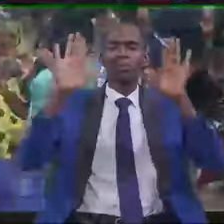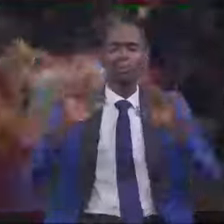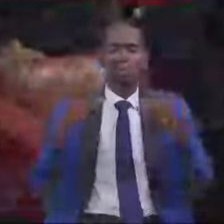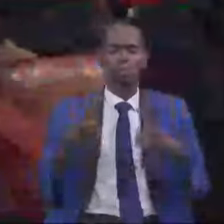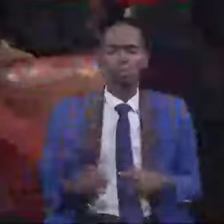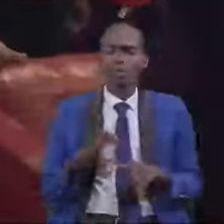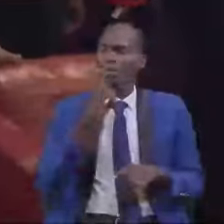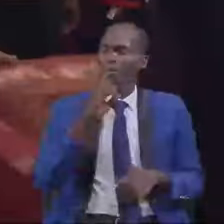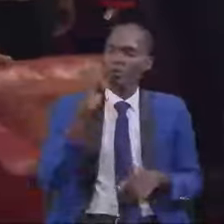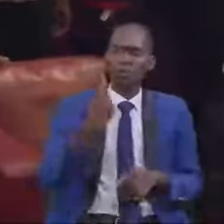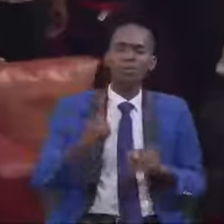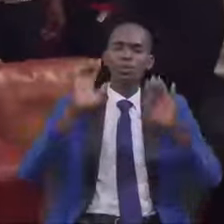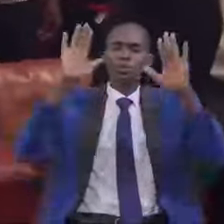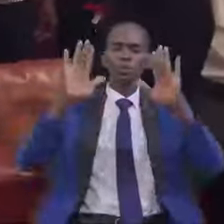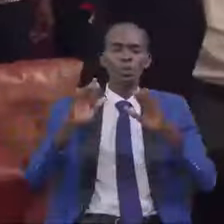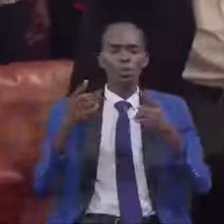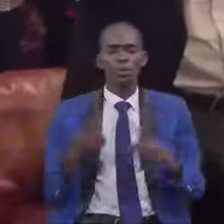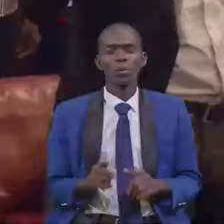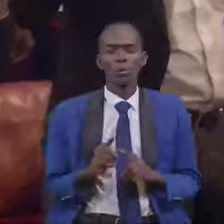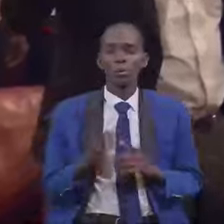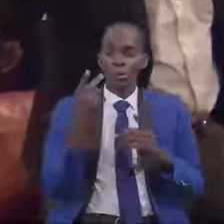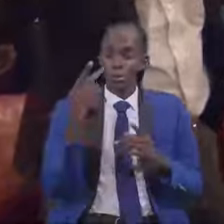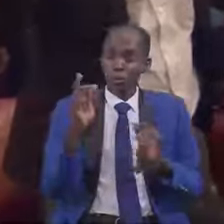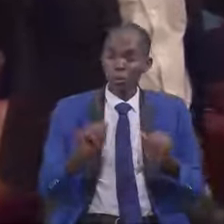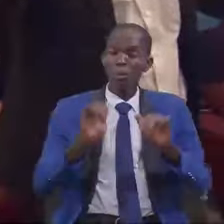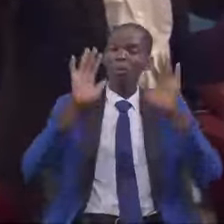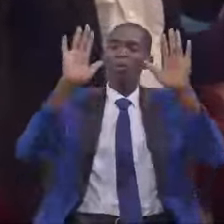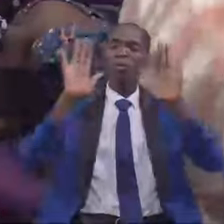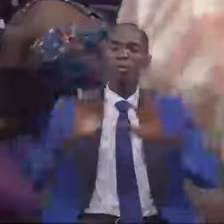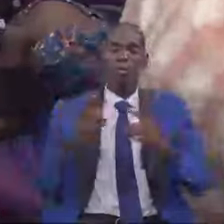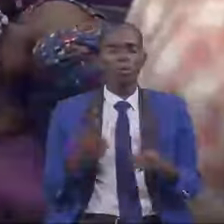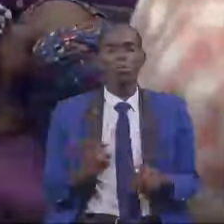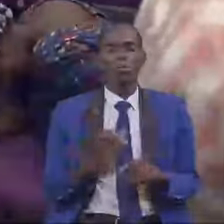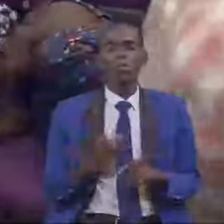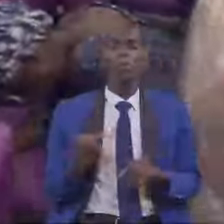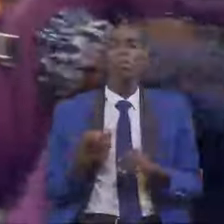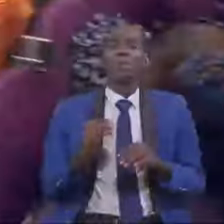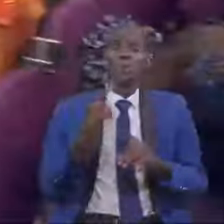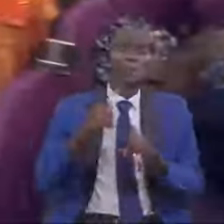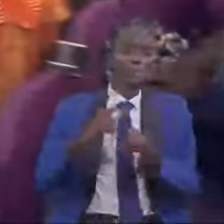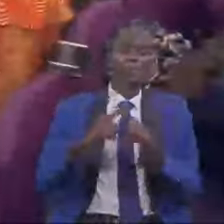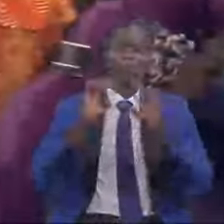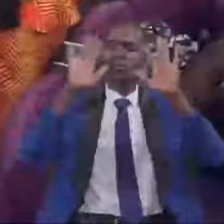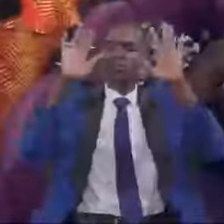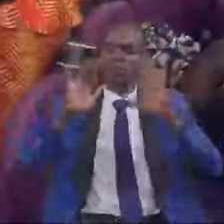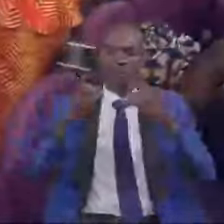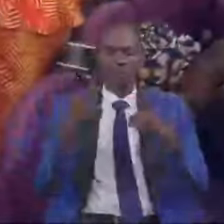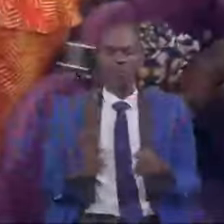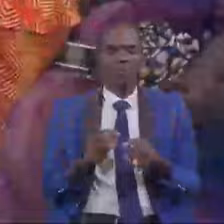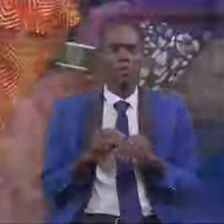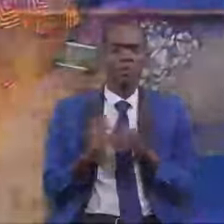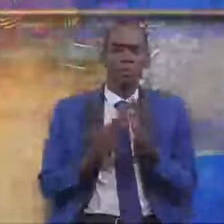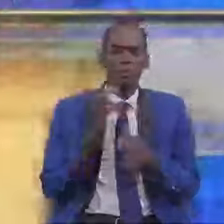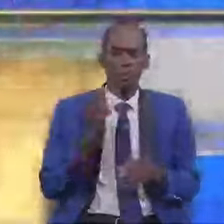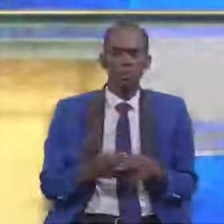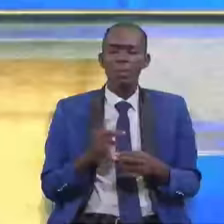authentiques, des miracles visibles, des miracles positifs. Des miracles vérifiables